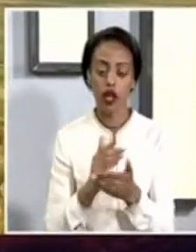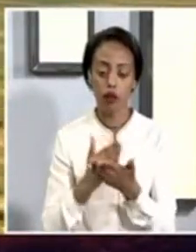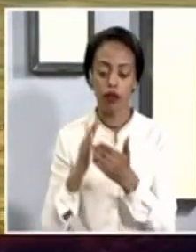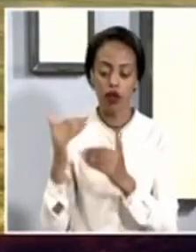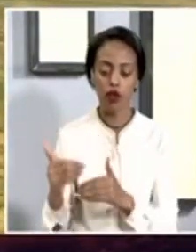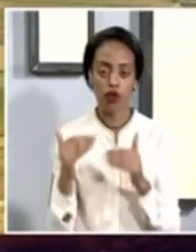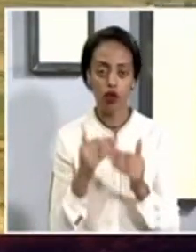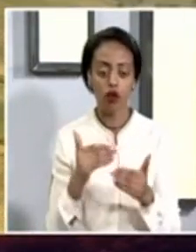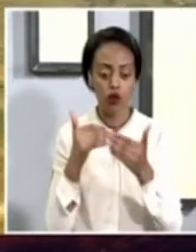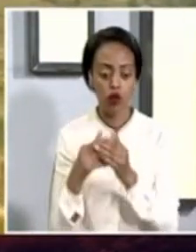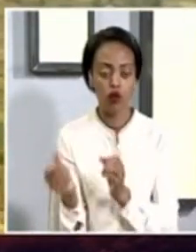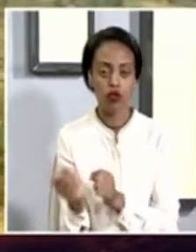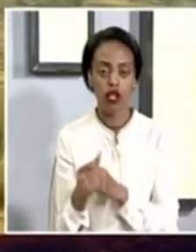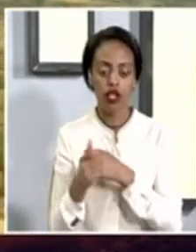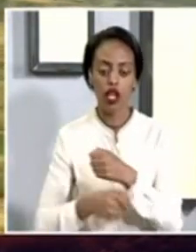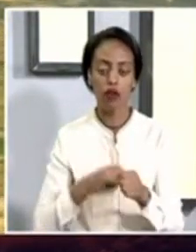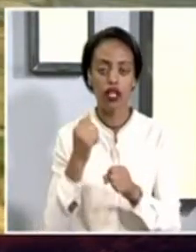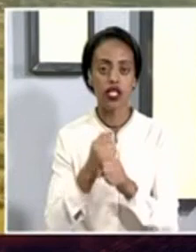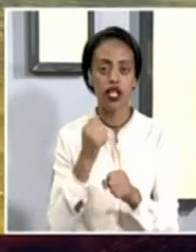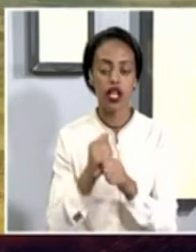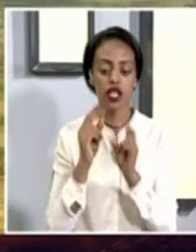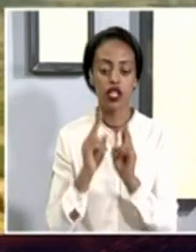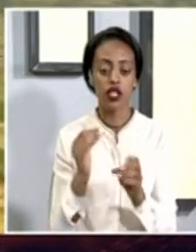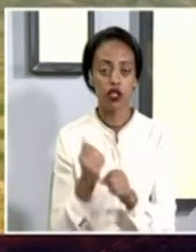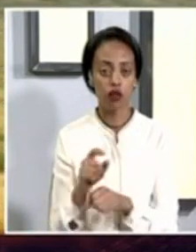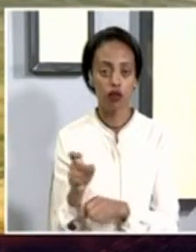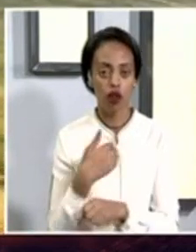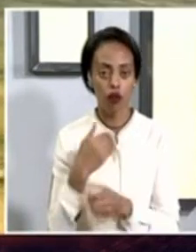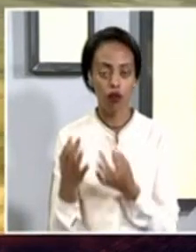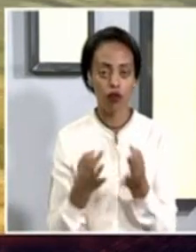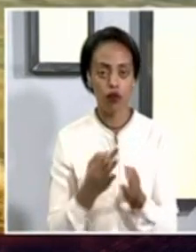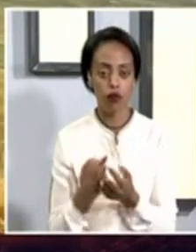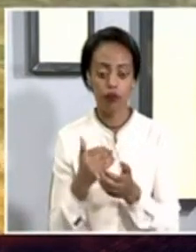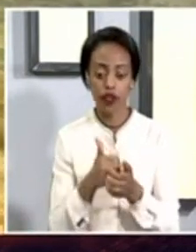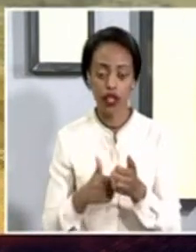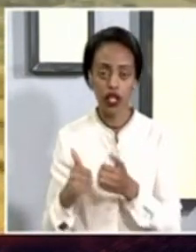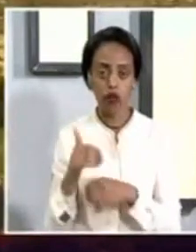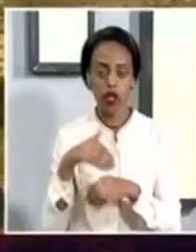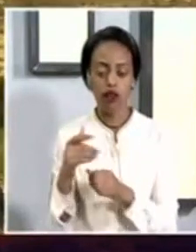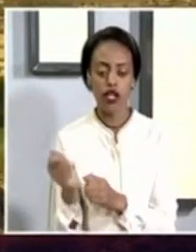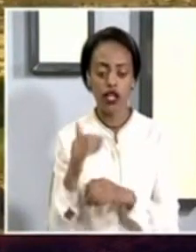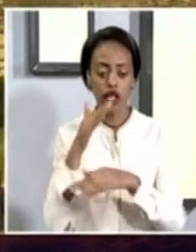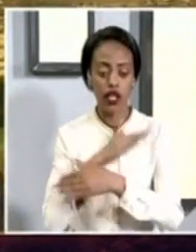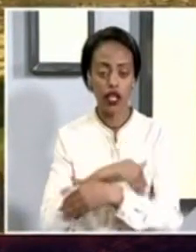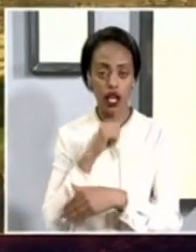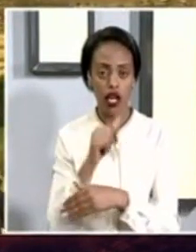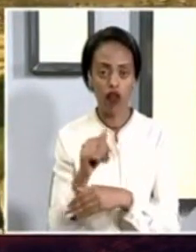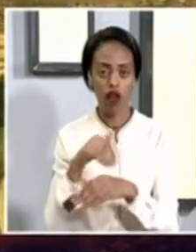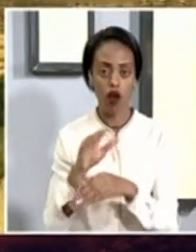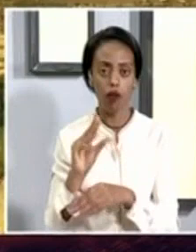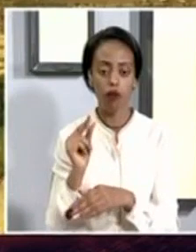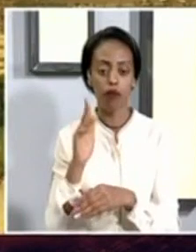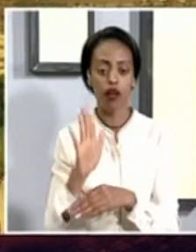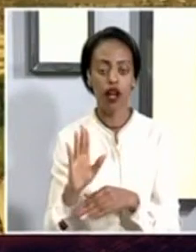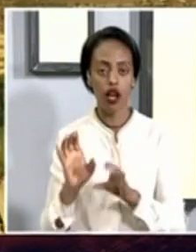قلني زبات حو زراعتي نايم عز أسرعتي يسالت أمه اللهم حبيرهم قدمنا زراعتنا كي يعرف أبارا بمعرف